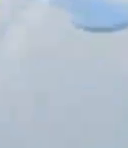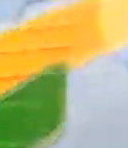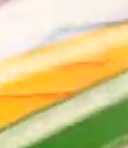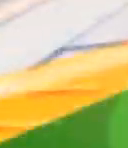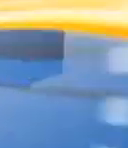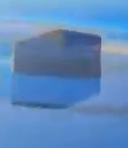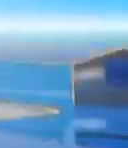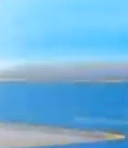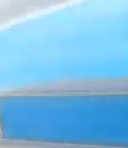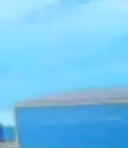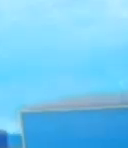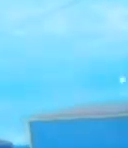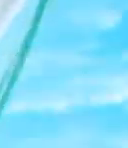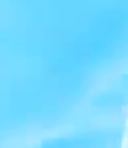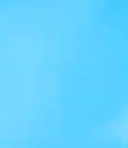maintenant